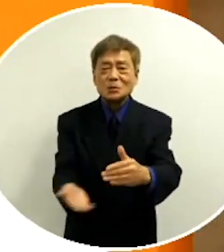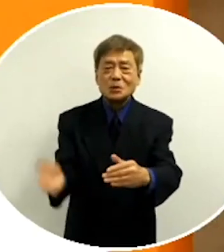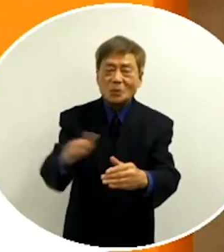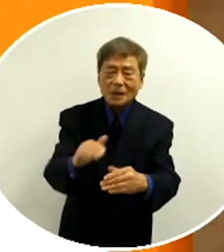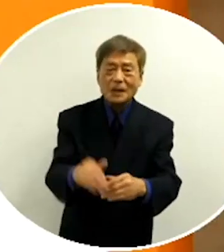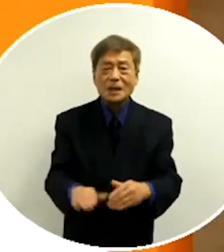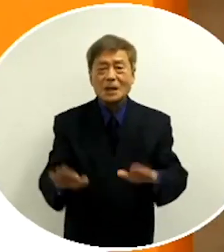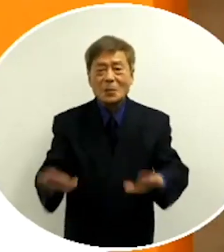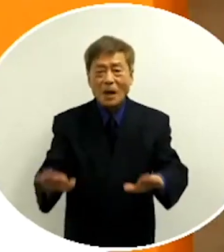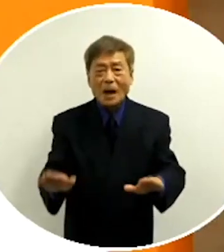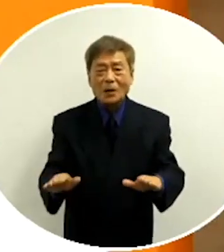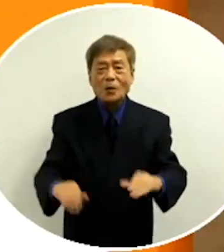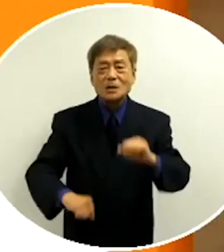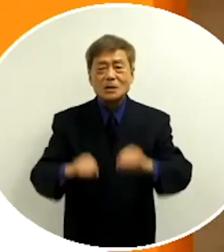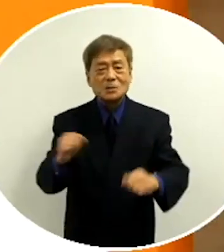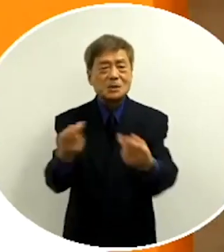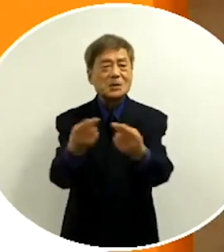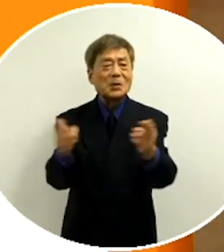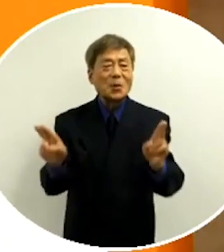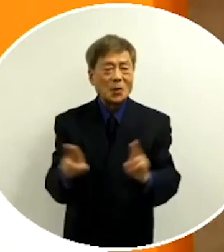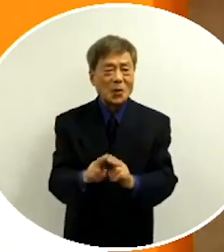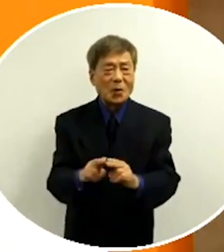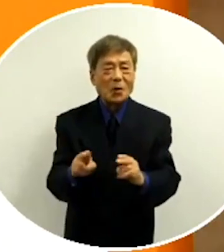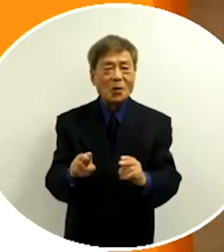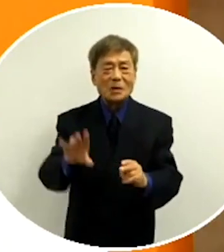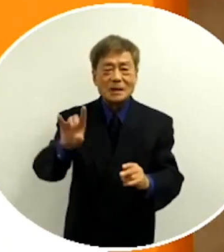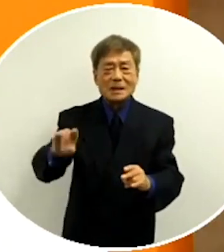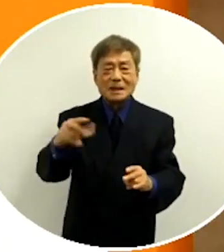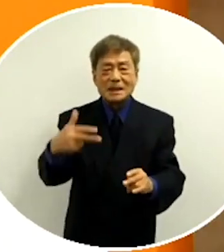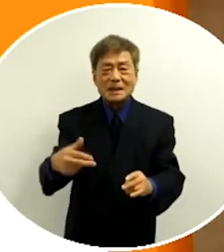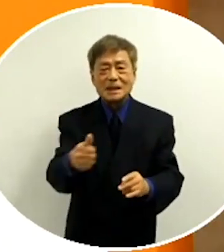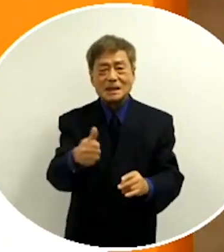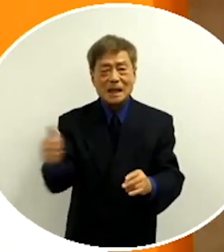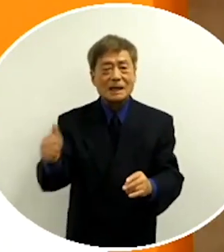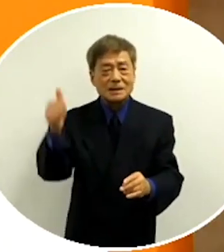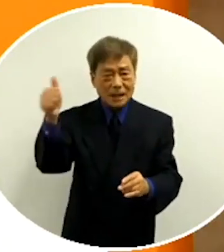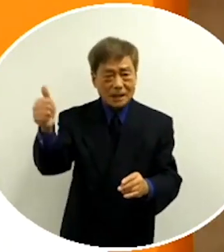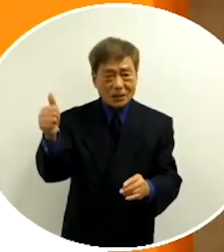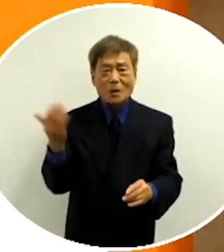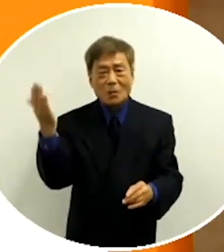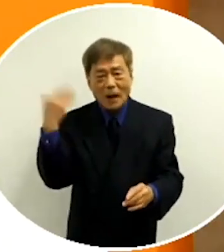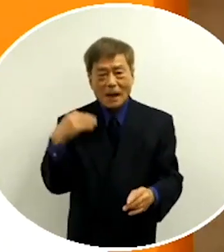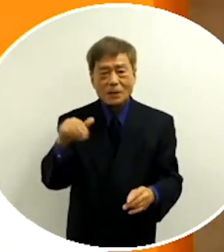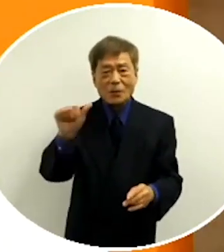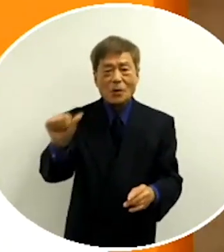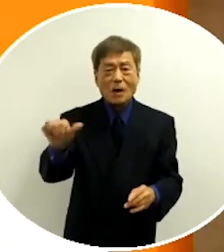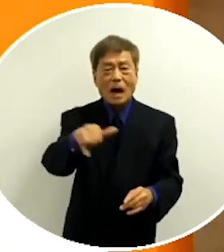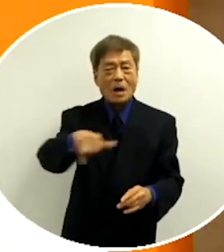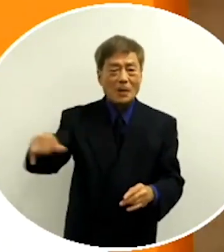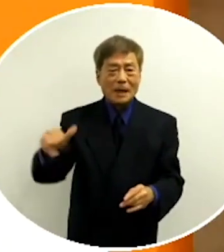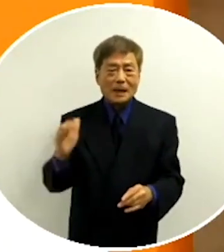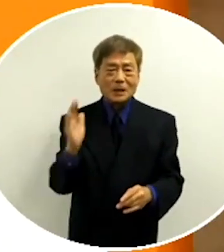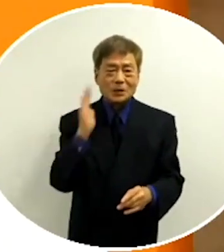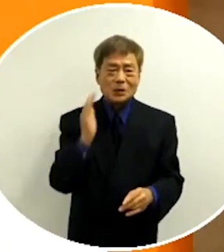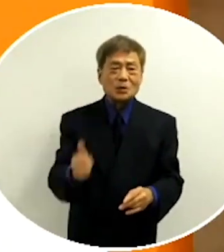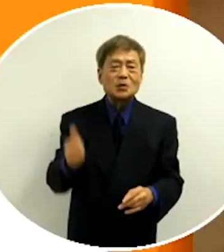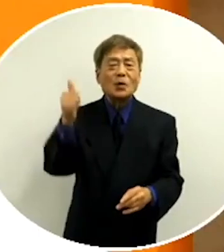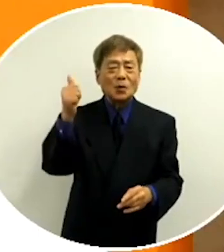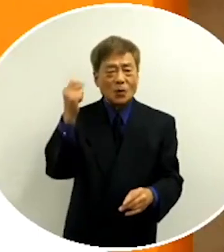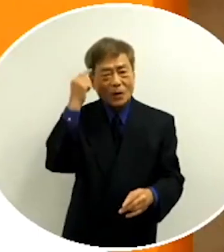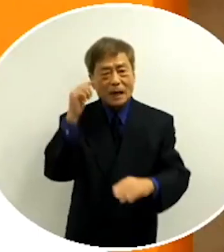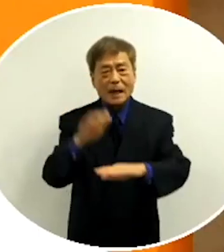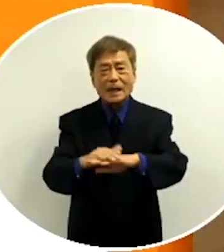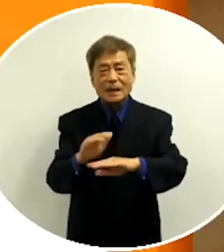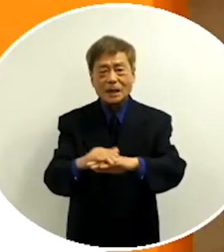の政治と同じとは思えないんですけれどもでも阿部さんの政治を止めようともしてないんですよね例えば